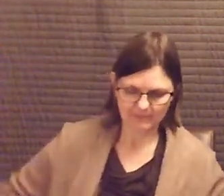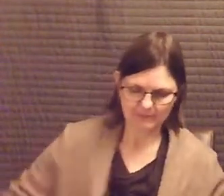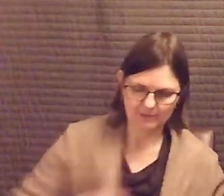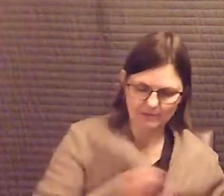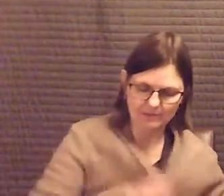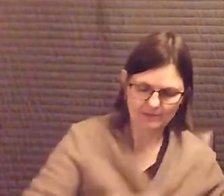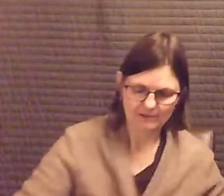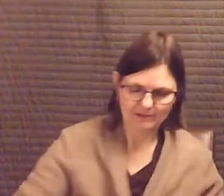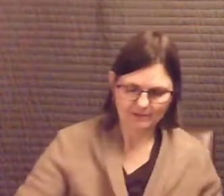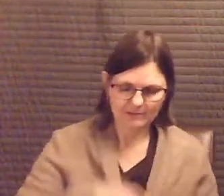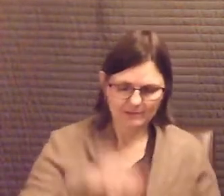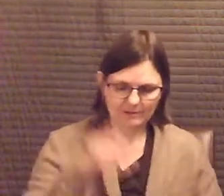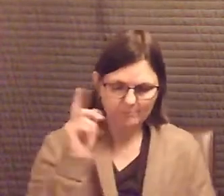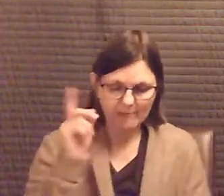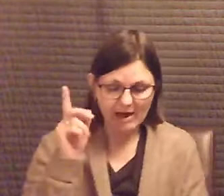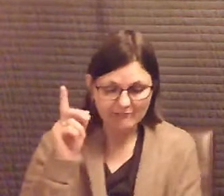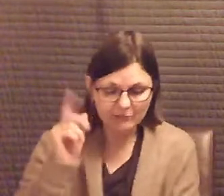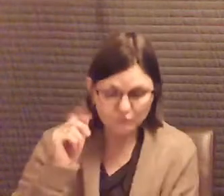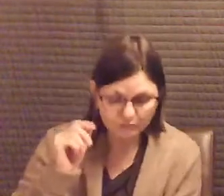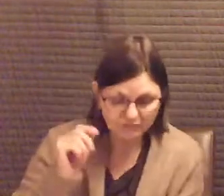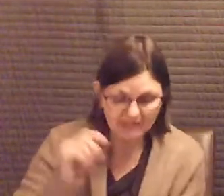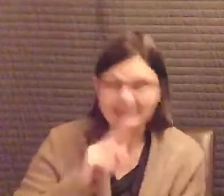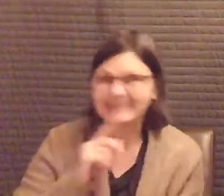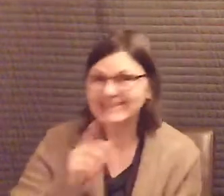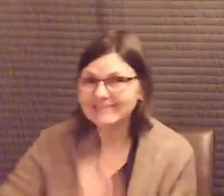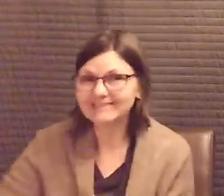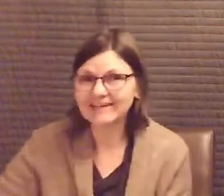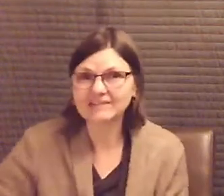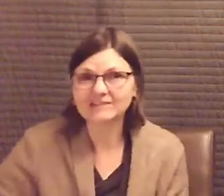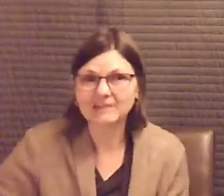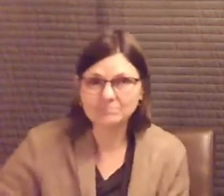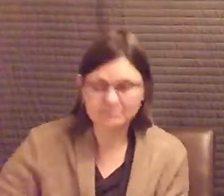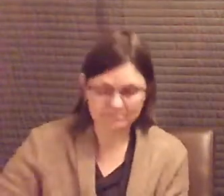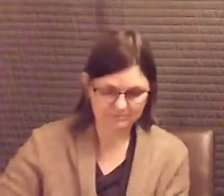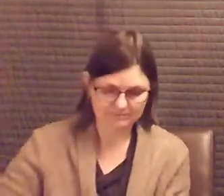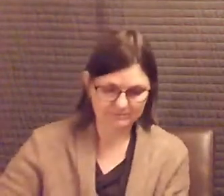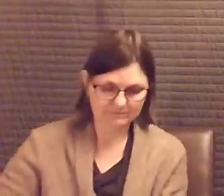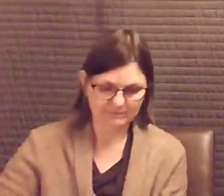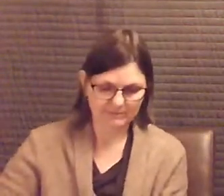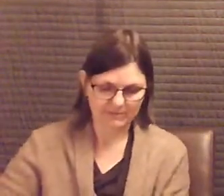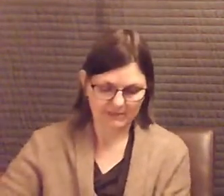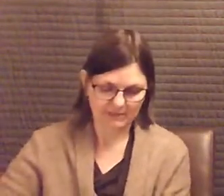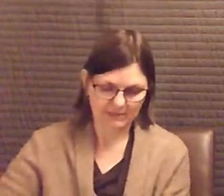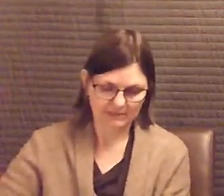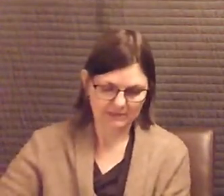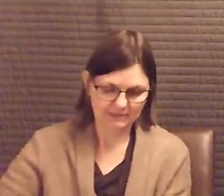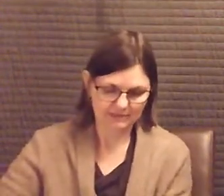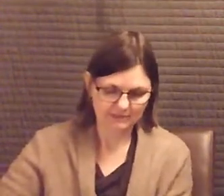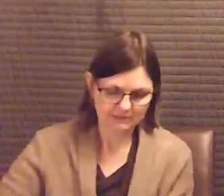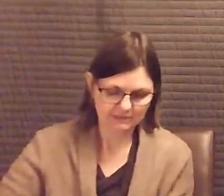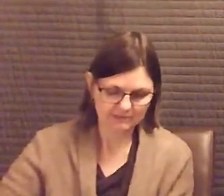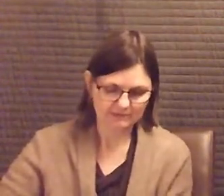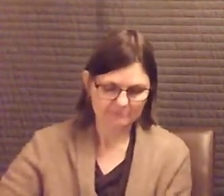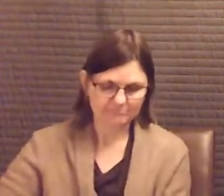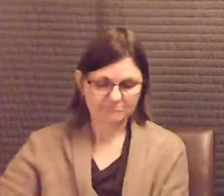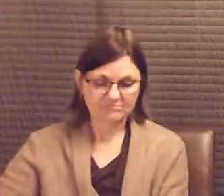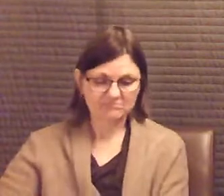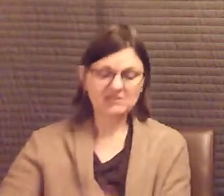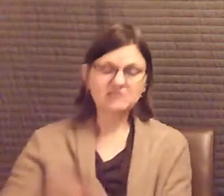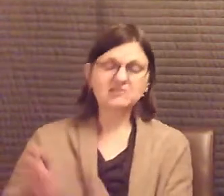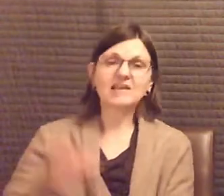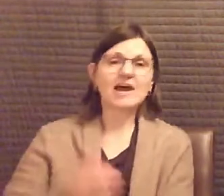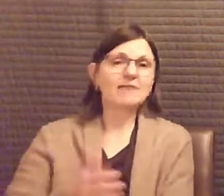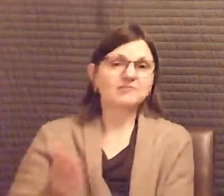daardoor worden de hoor maar wie het woord van eer en niet te hard en on left je service er is live stap in de